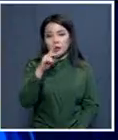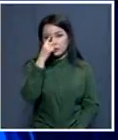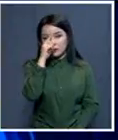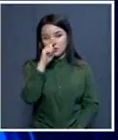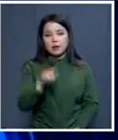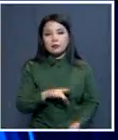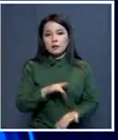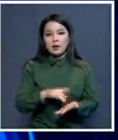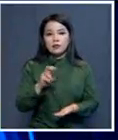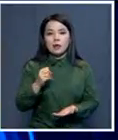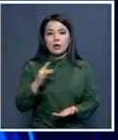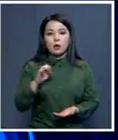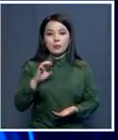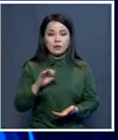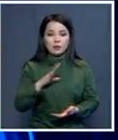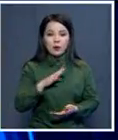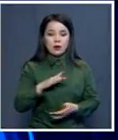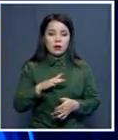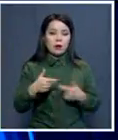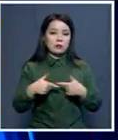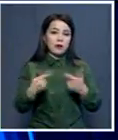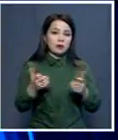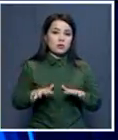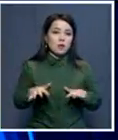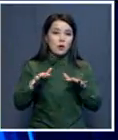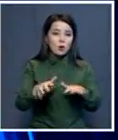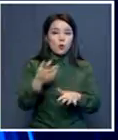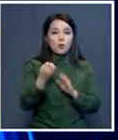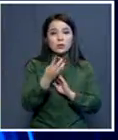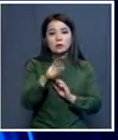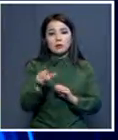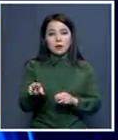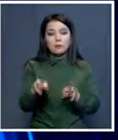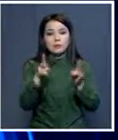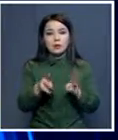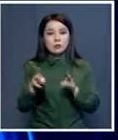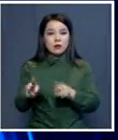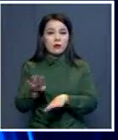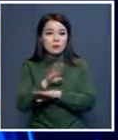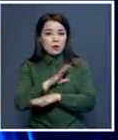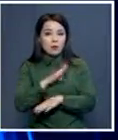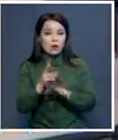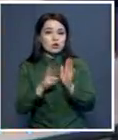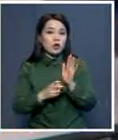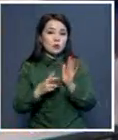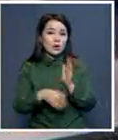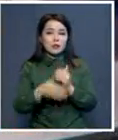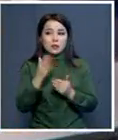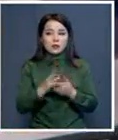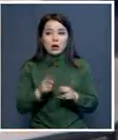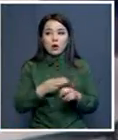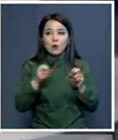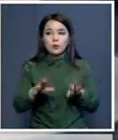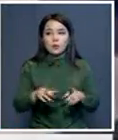Кения астанасы Найробидегі отельге шабуыл жасалып, кемінде 14 адам қаза тапты. Тағы 700-ден астамы қауіпсіз жерге